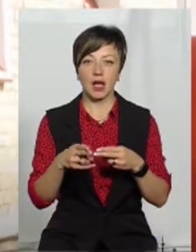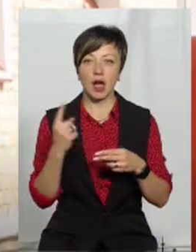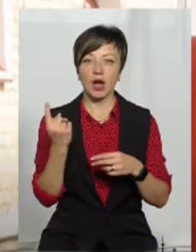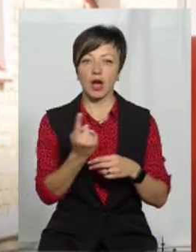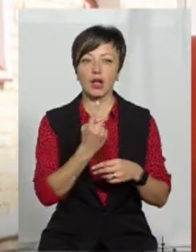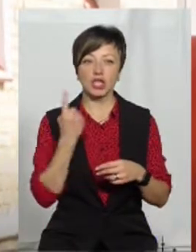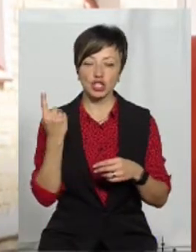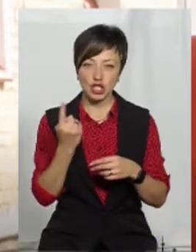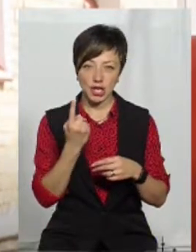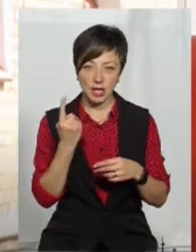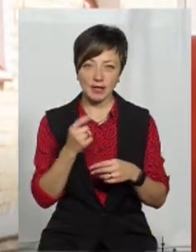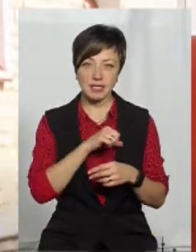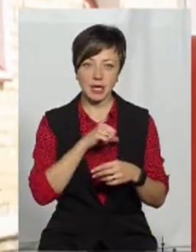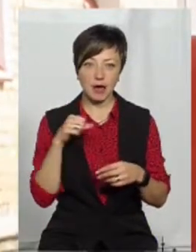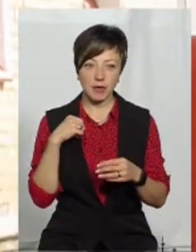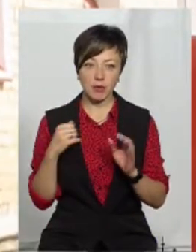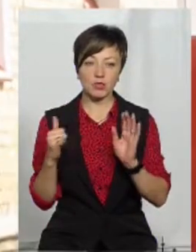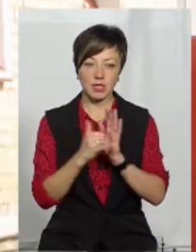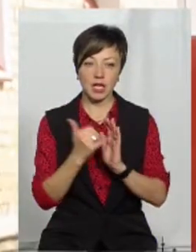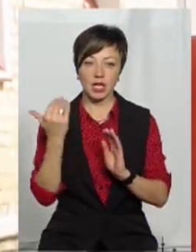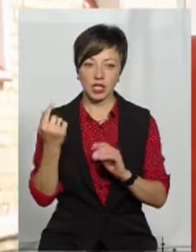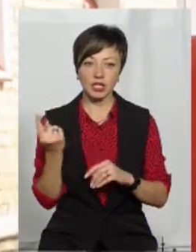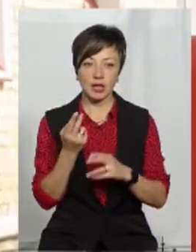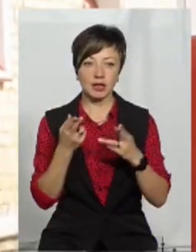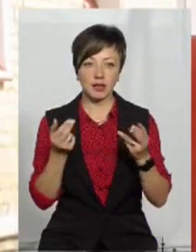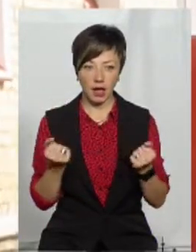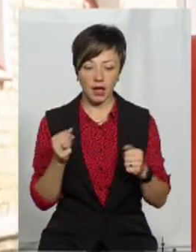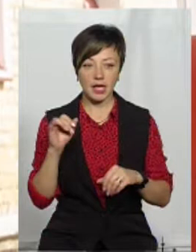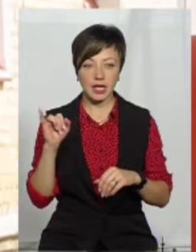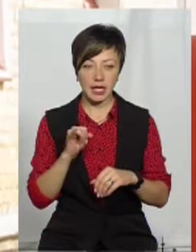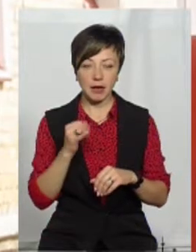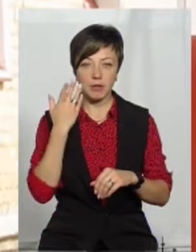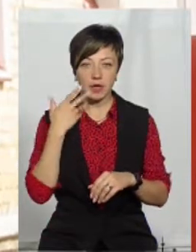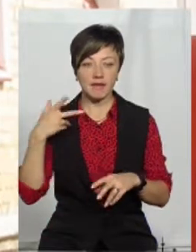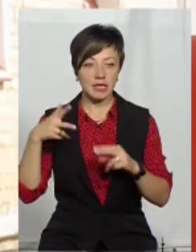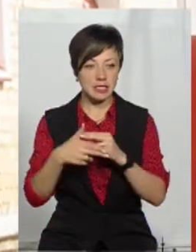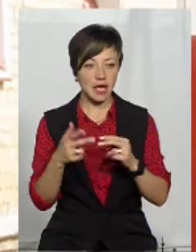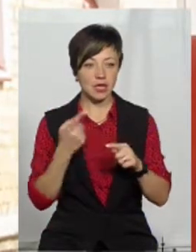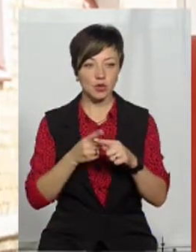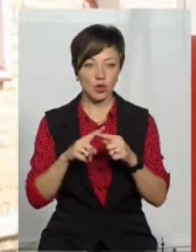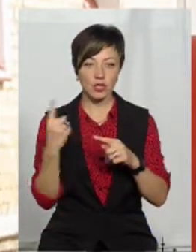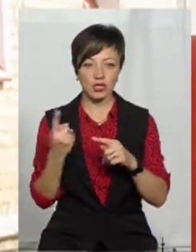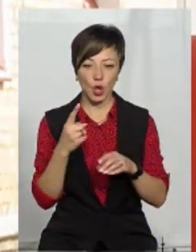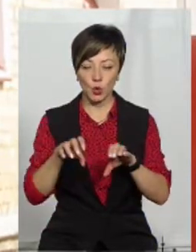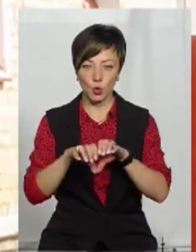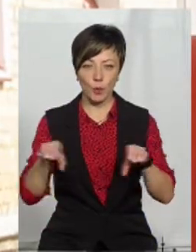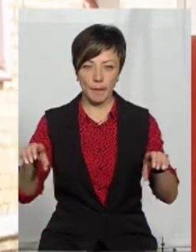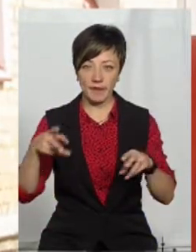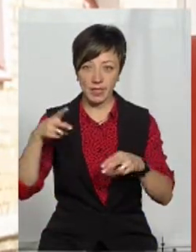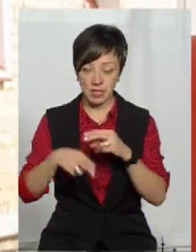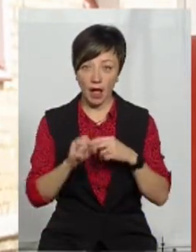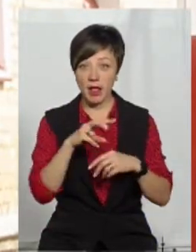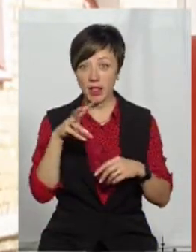рахунок на цей лічильник, який вони самі, правда, поставили, це їх лічильник. Так. І при відрізанні цього лічильника відрізається кусок труби.